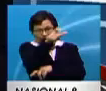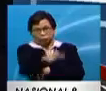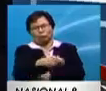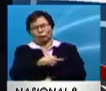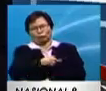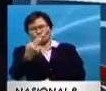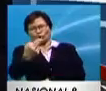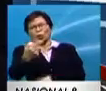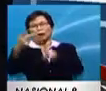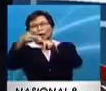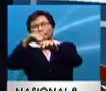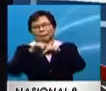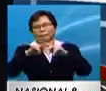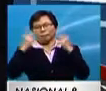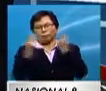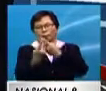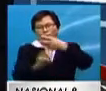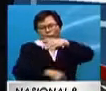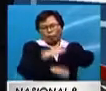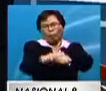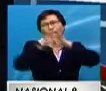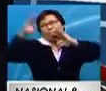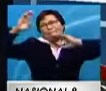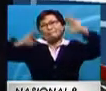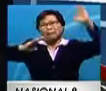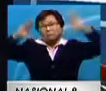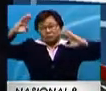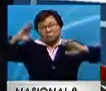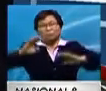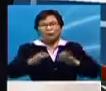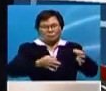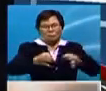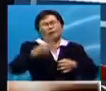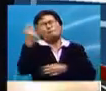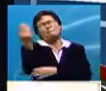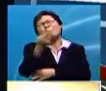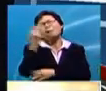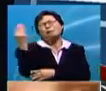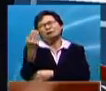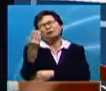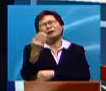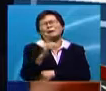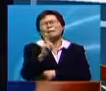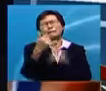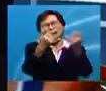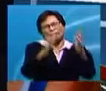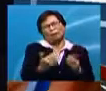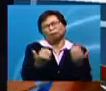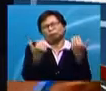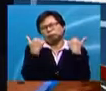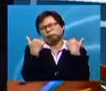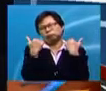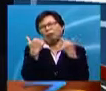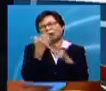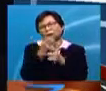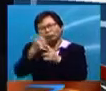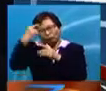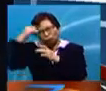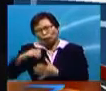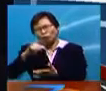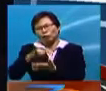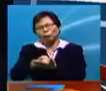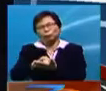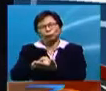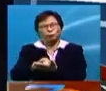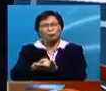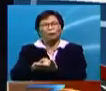kerugian besar kepada pasukan bola sepak negara jelasnya menjadi lumrah bagi untuk mana-mana pemain Besara namun Jika keputusan itu